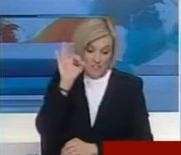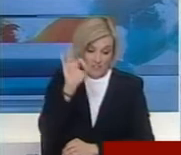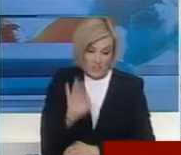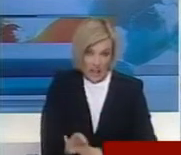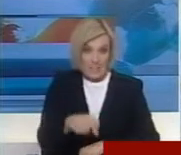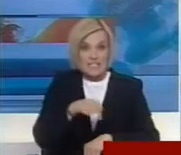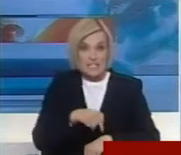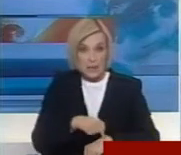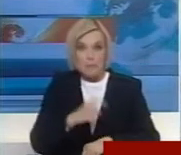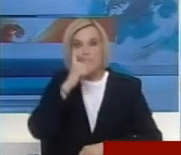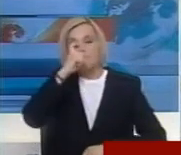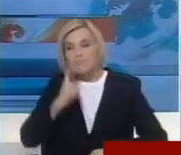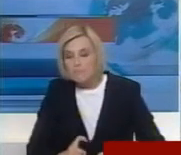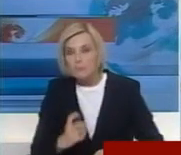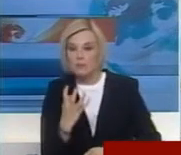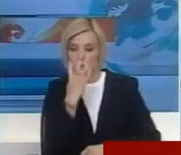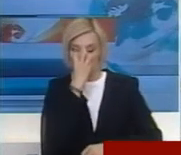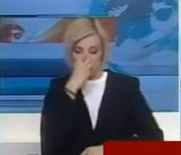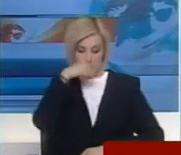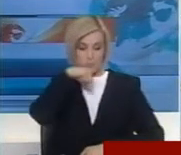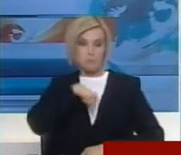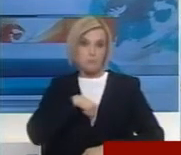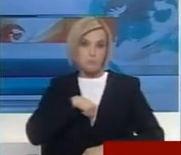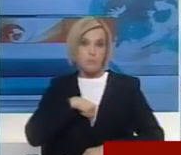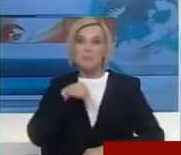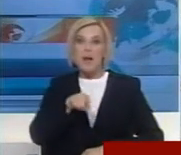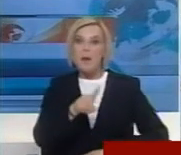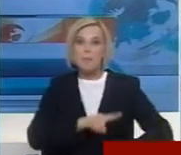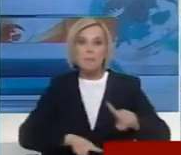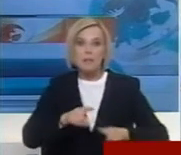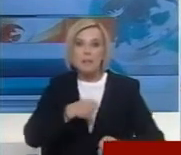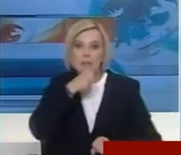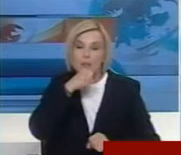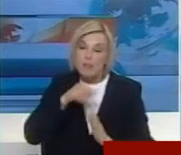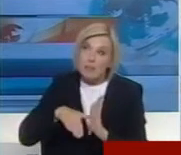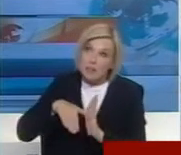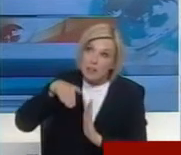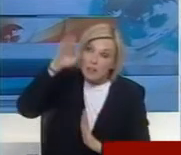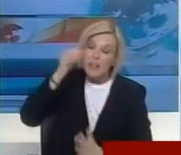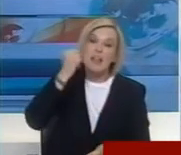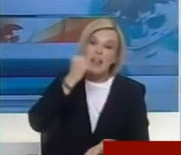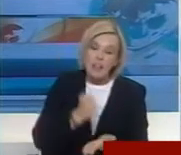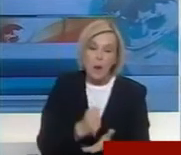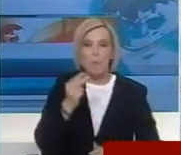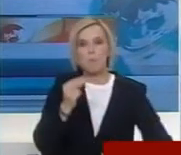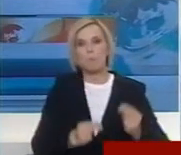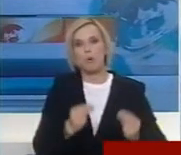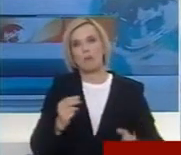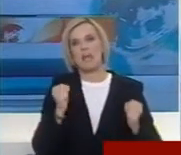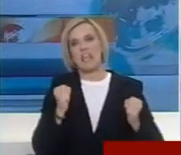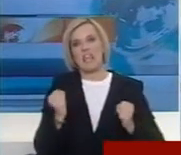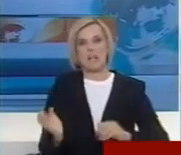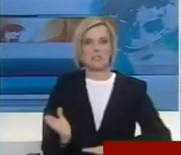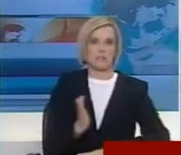ηλικιωμένοι. Στην Κίνα ήταν περίπου 60 ετών και 40% είχαν υποκείμενα νοσήματα. Στην πατρίδα μας,